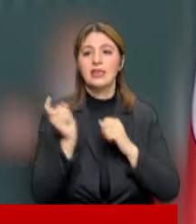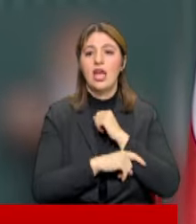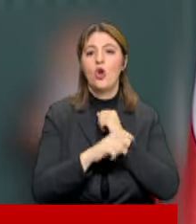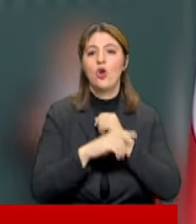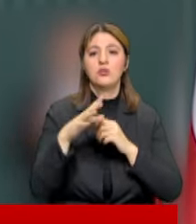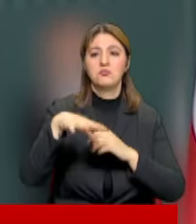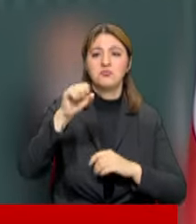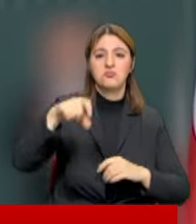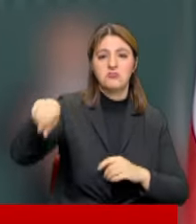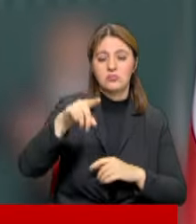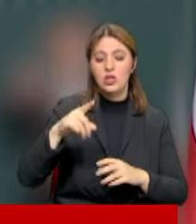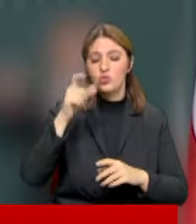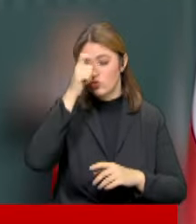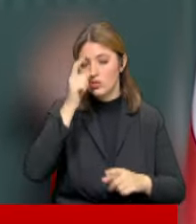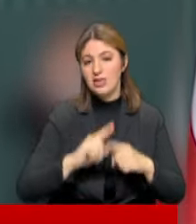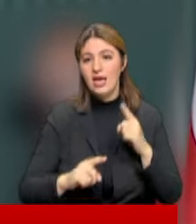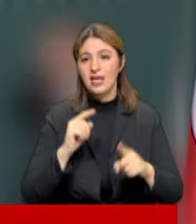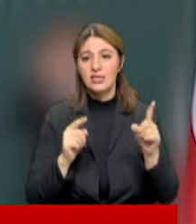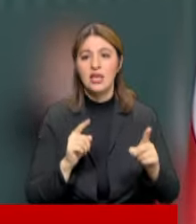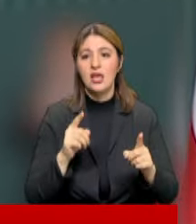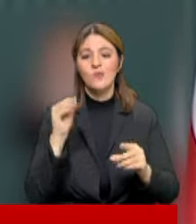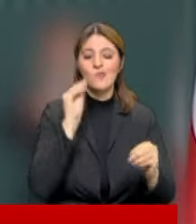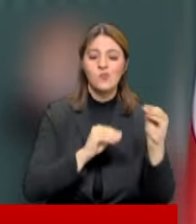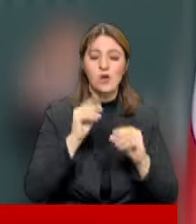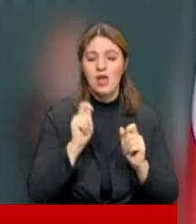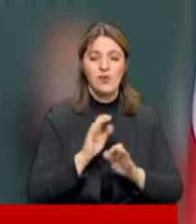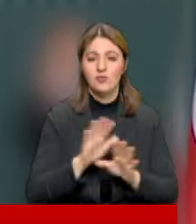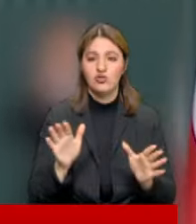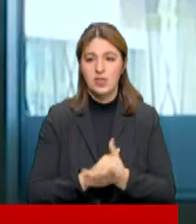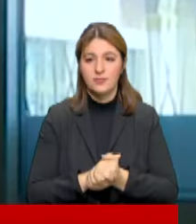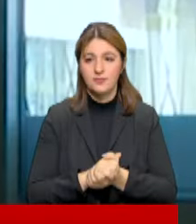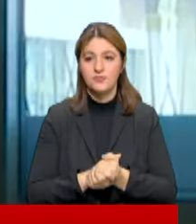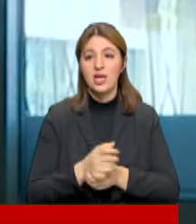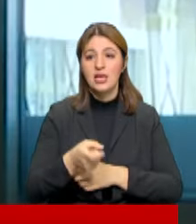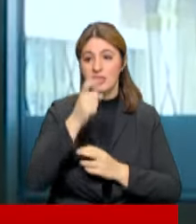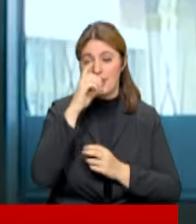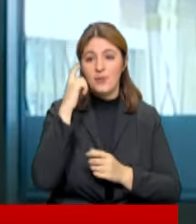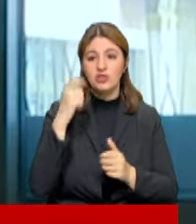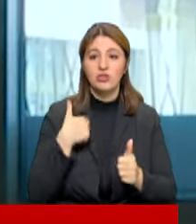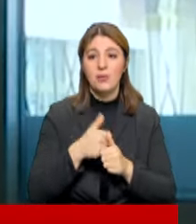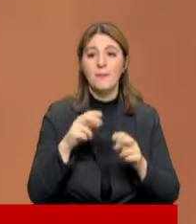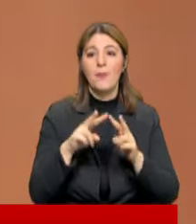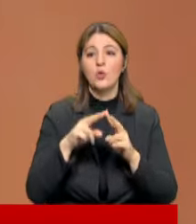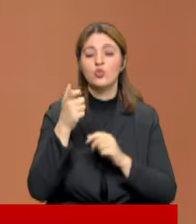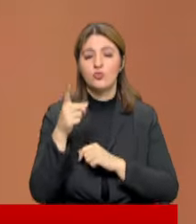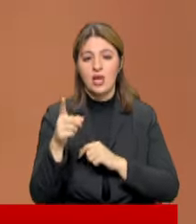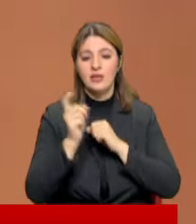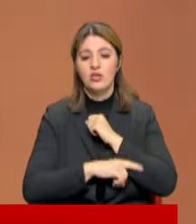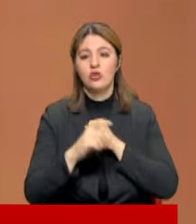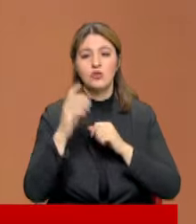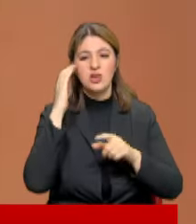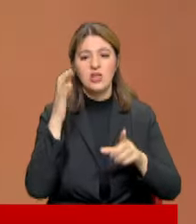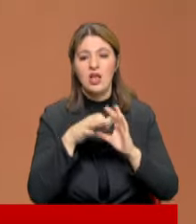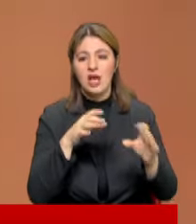baronları Türk Siyasetini Dizayn edemeyecekler sarayın başdanışmanı Mehmet Uçum da terörist başı ile